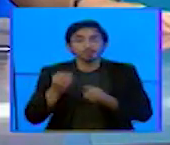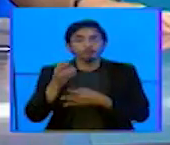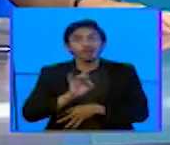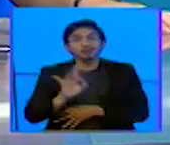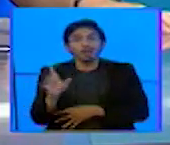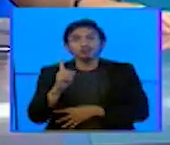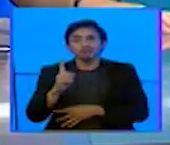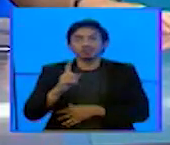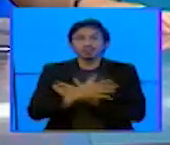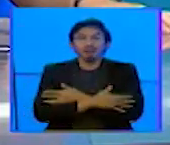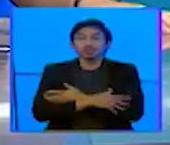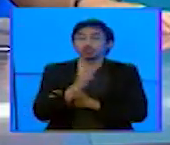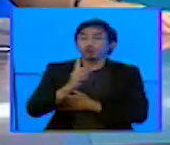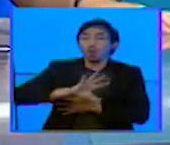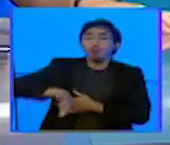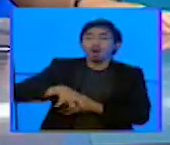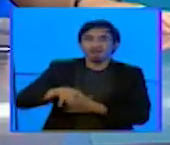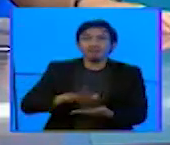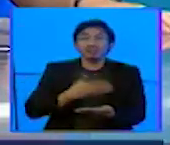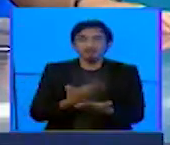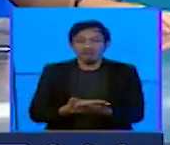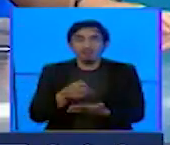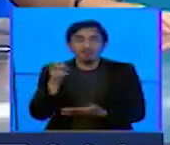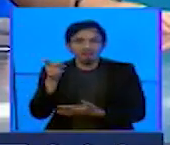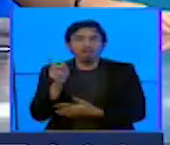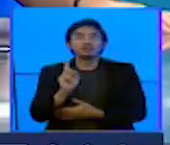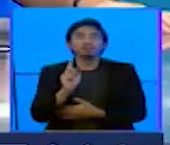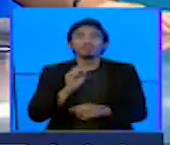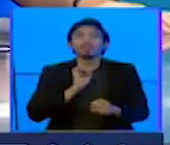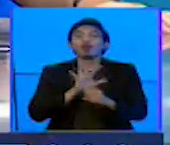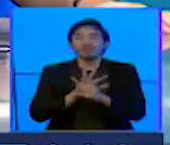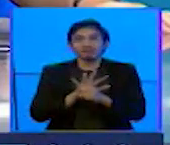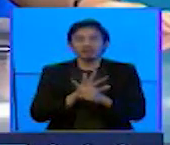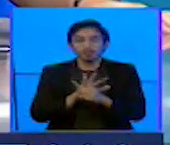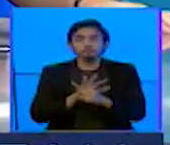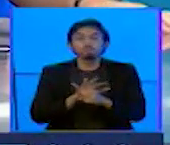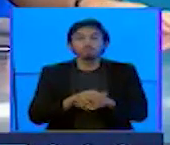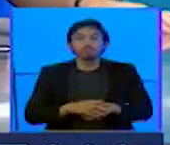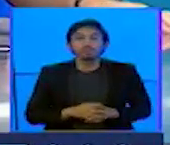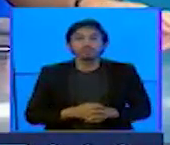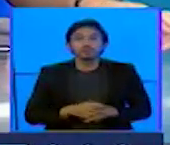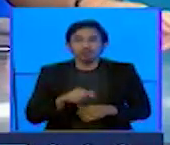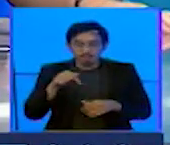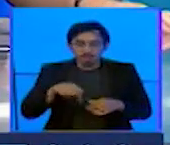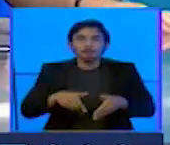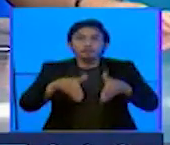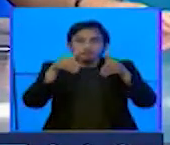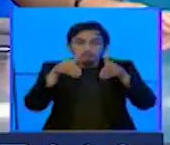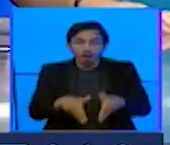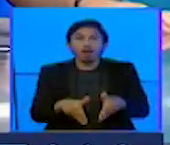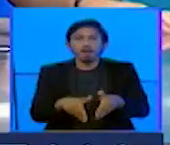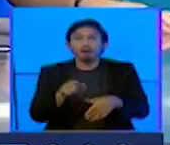Kita beralih ke informasi lain, pemirsa. Jenazah satu keluarga meninggal dunia akibat COVID-19 dimakamkan di Sragen, Jawa